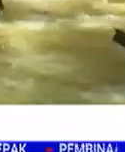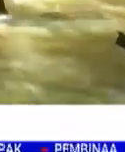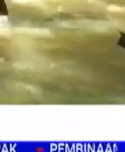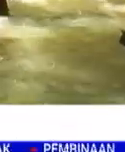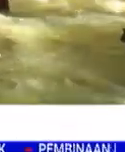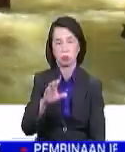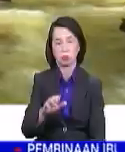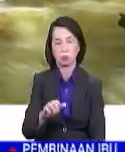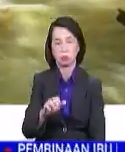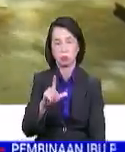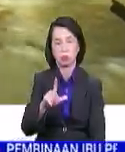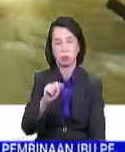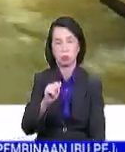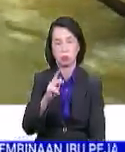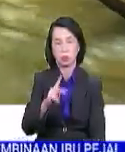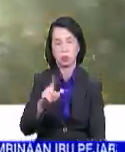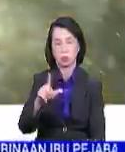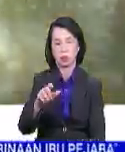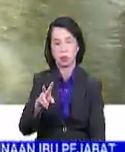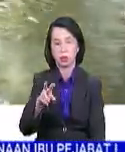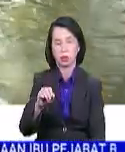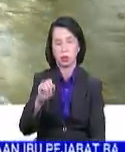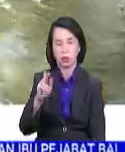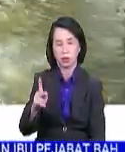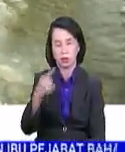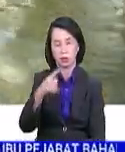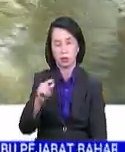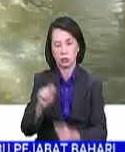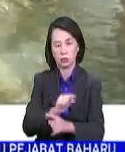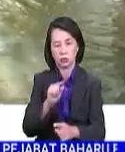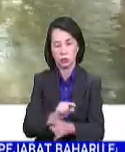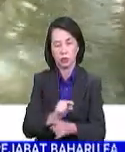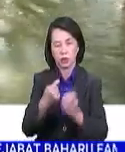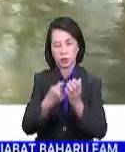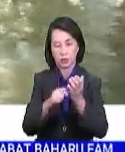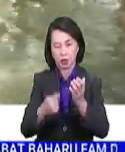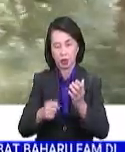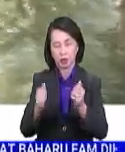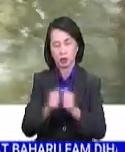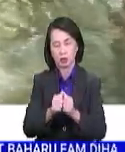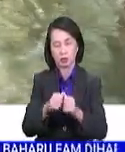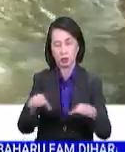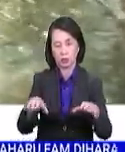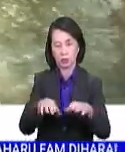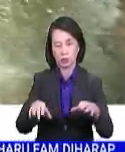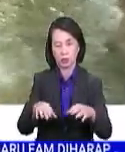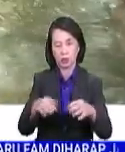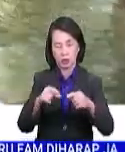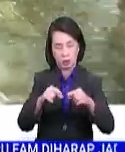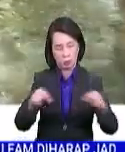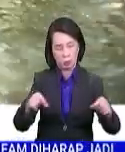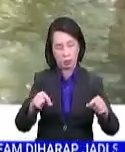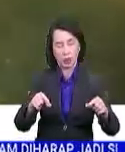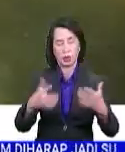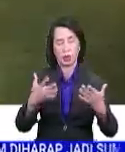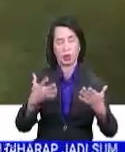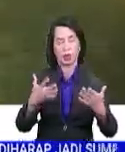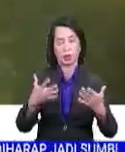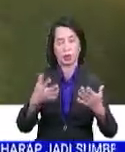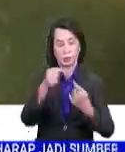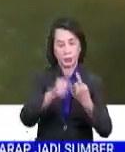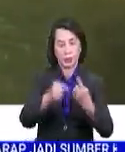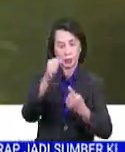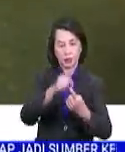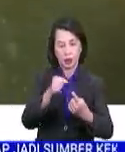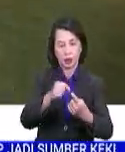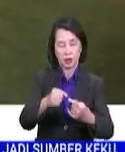Lakle merupakan aktiviti menghambat ikan di sungai menggunakan tali diperbuat daripada bahagian dalam batang pisang yang diurai. Ia